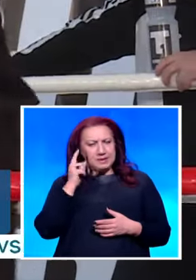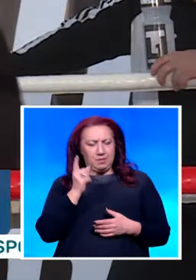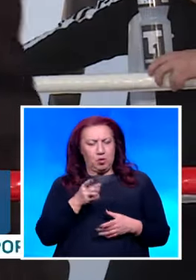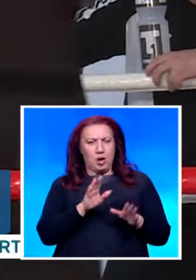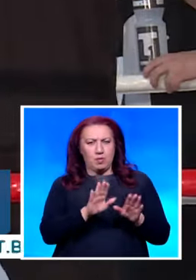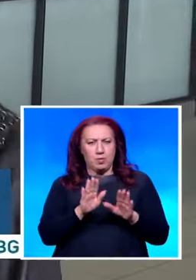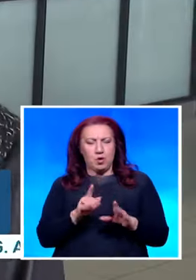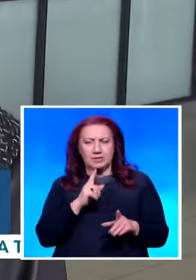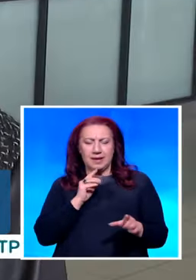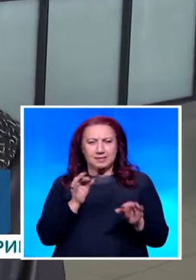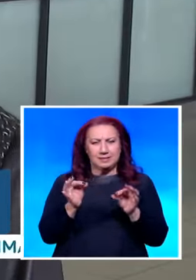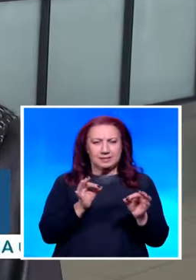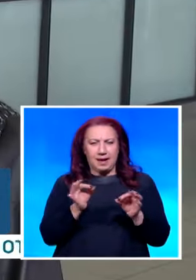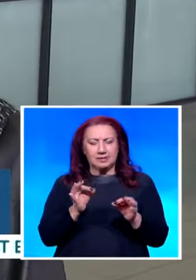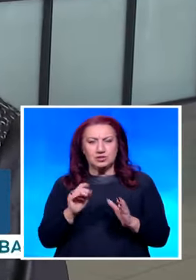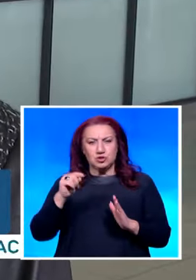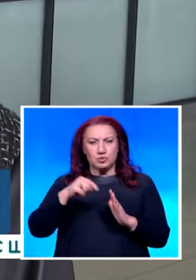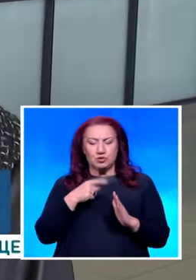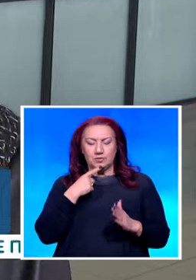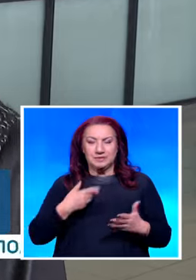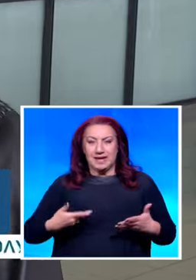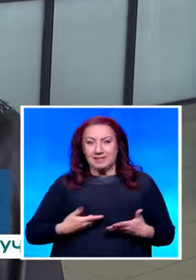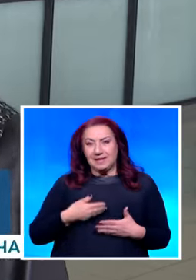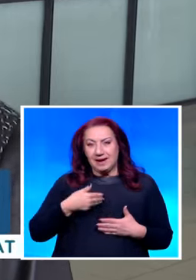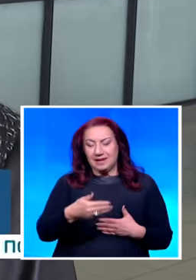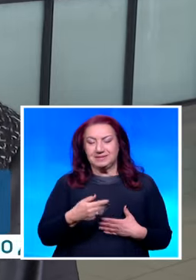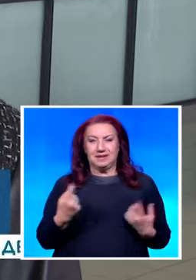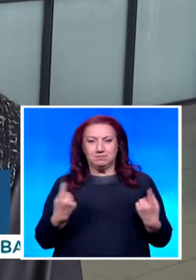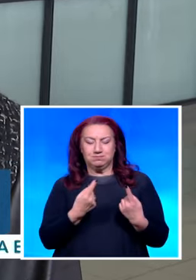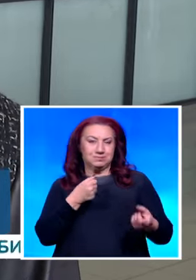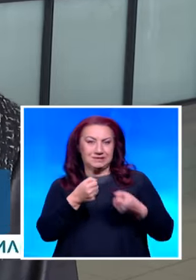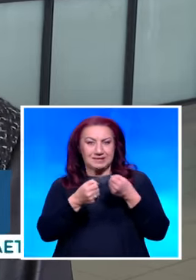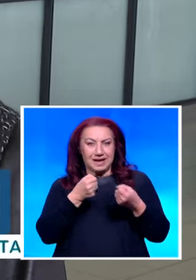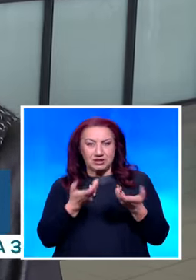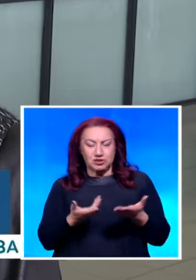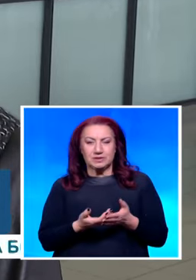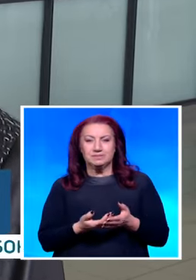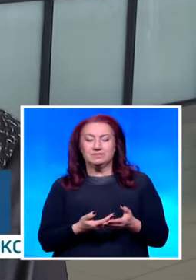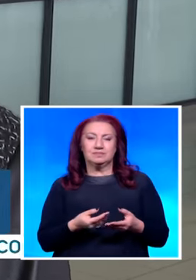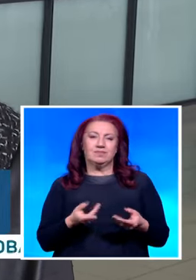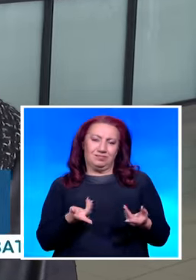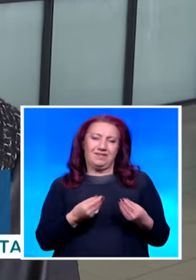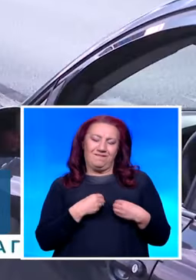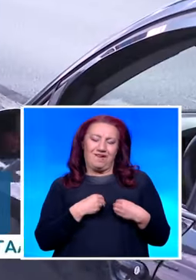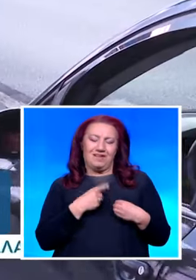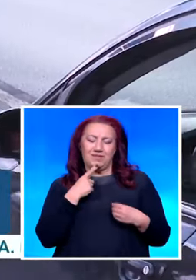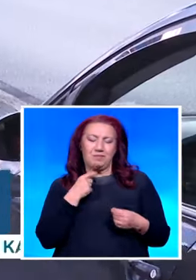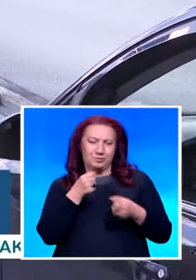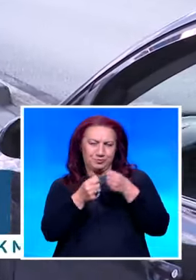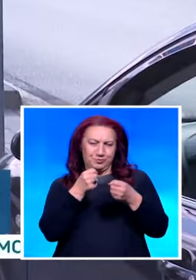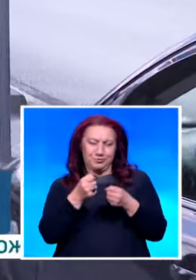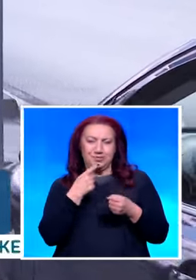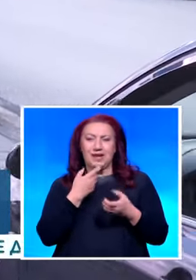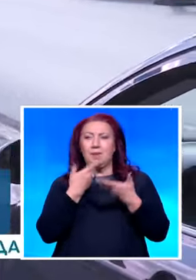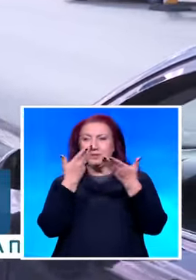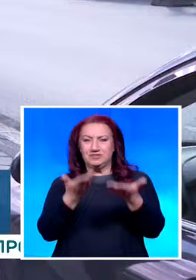някои тактически детайли за интересната битка, която предстои. Вярвам, че титлата ще бъде за София и за България. Повече от